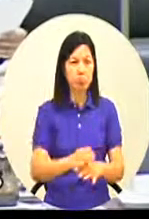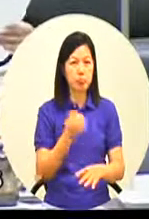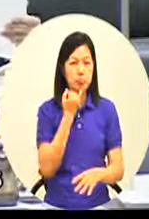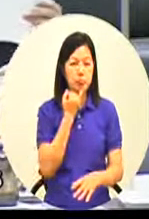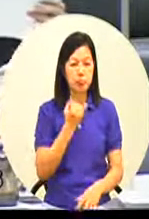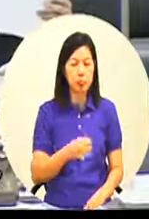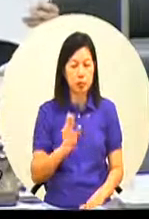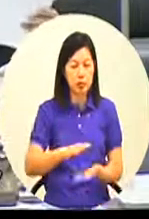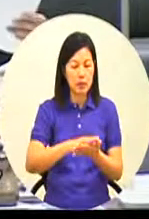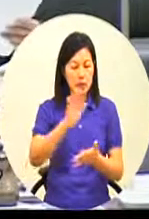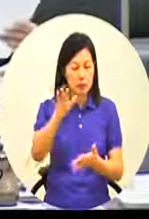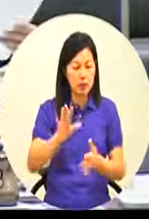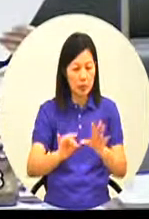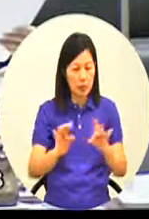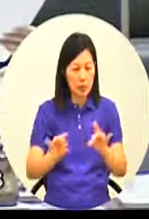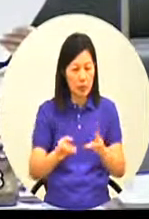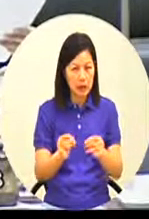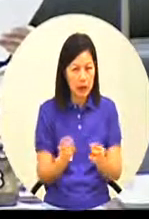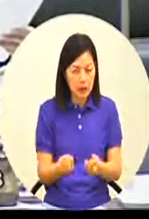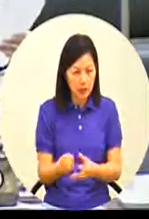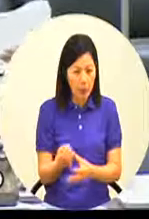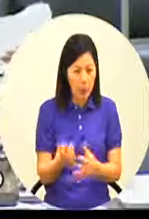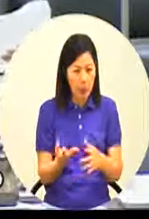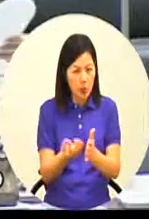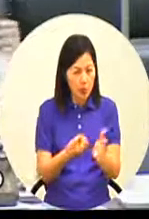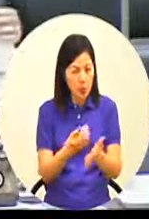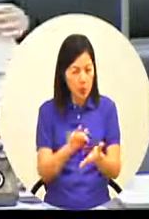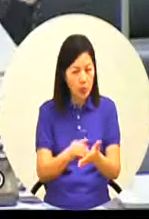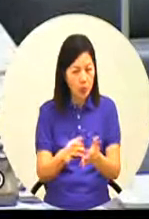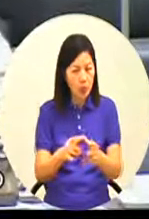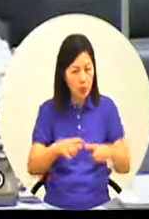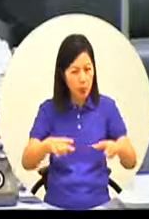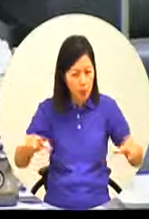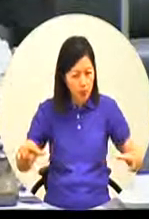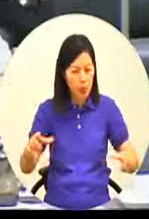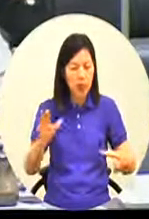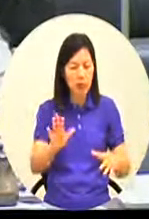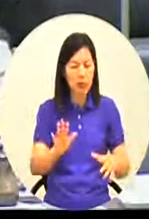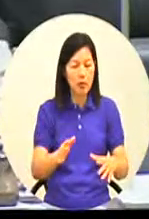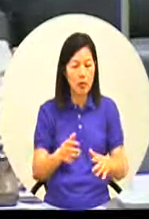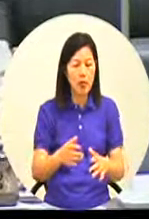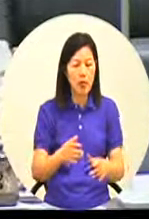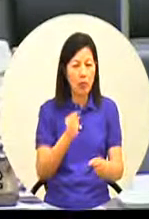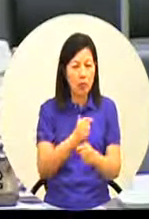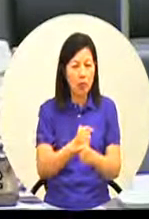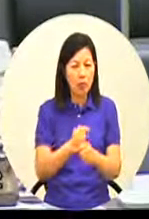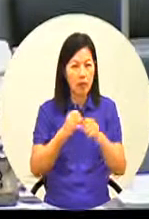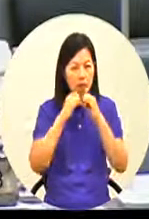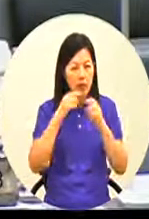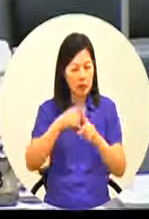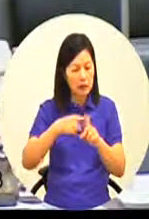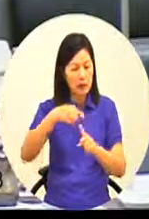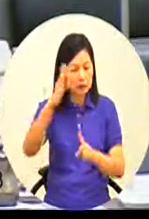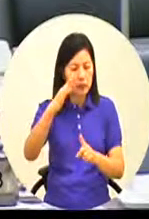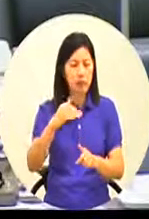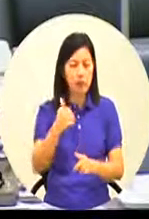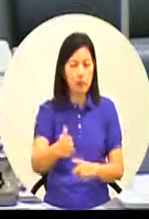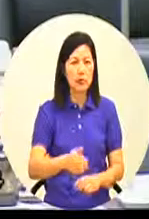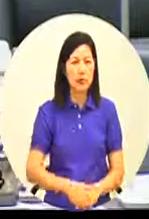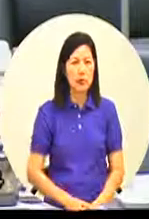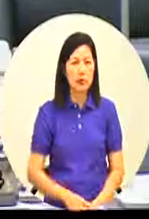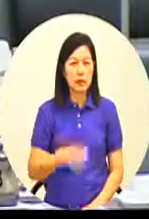沥青的那个预算的扩充之后，就可以有一定的这个施工品质。我说台南的，听说台南的他是比照我